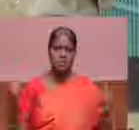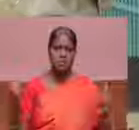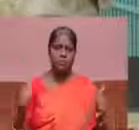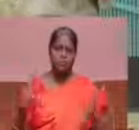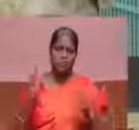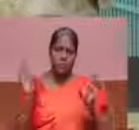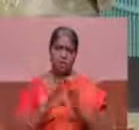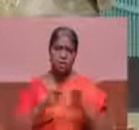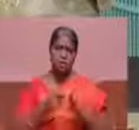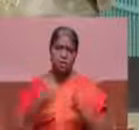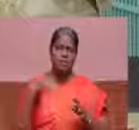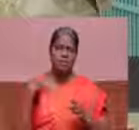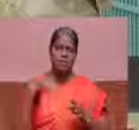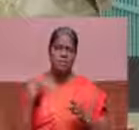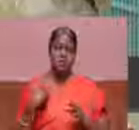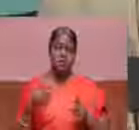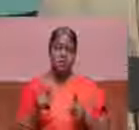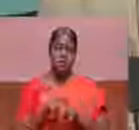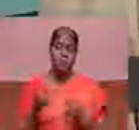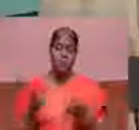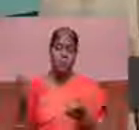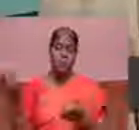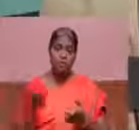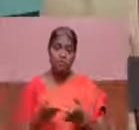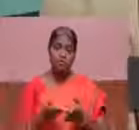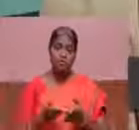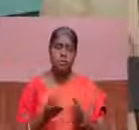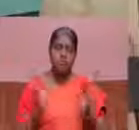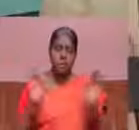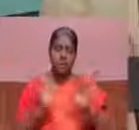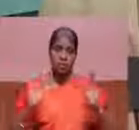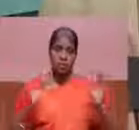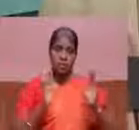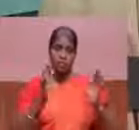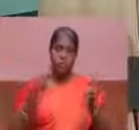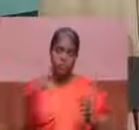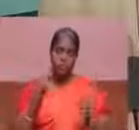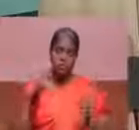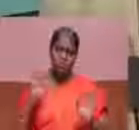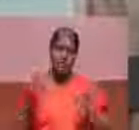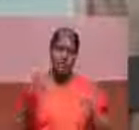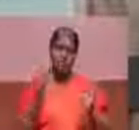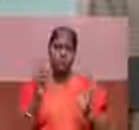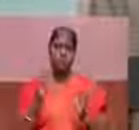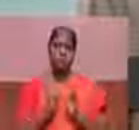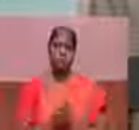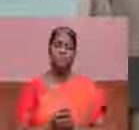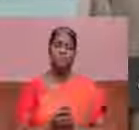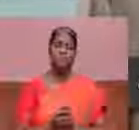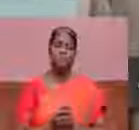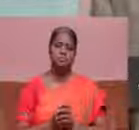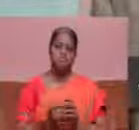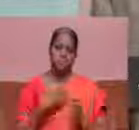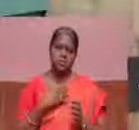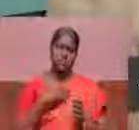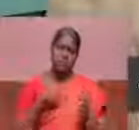வாக்காளர்களுக்கு கேட் பூட்டி இருக்கிறதால கஷ்டம் ஏற்படும். அப்படி வாக்காளர் யாராவது வந்தால் அவங்கள கேட் வழியா சிரமம் இல்லாம உள்ள கூட்டிட்டு வர வேண்டியது உங்க பொறுப்பு. சரியா? சரிங்க சார்.